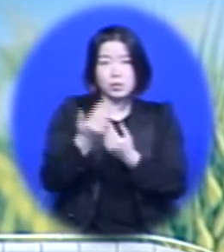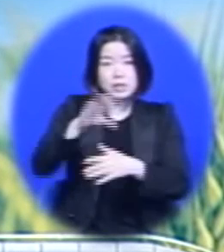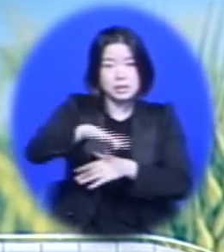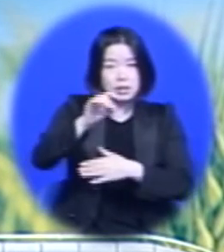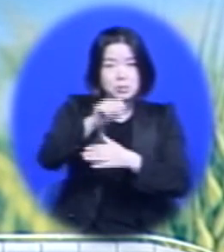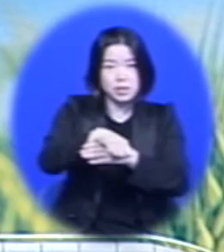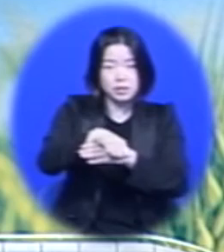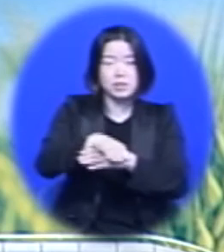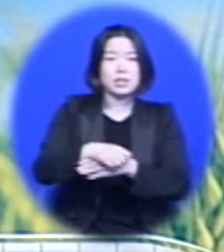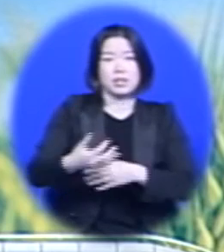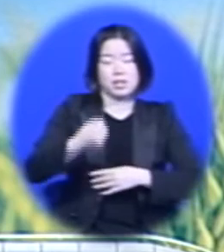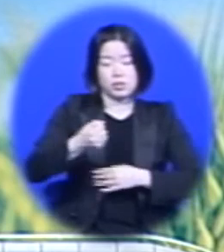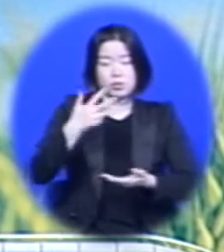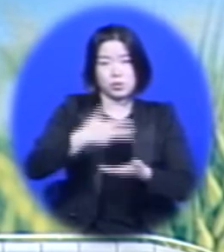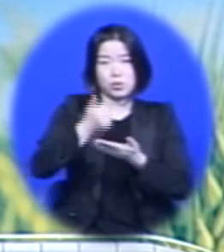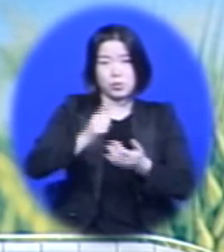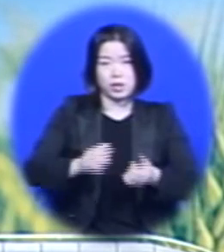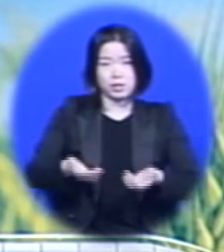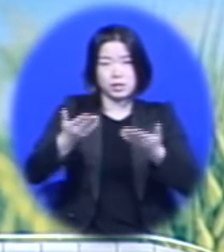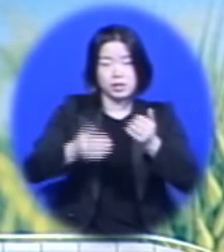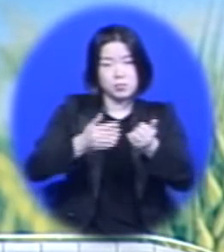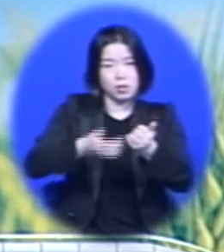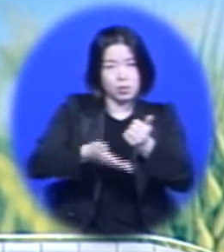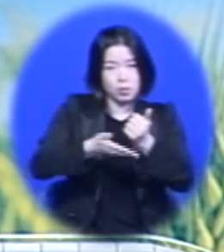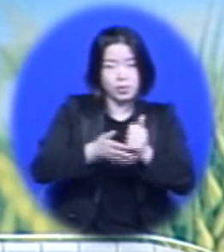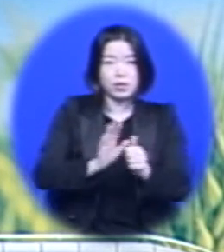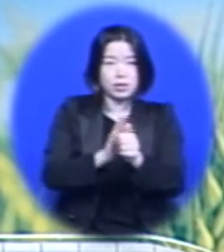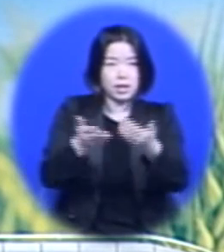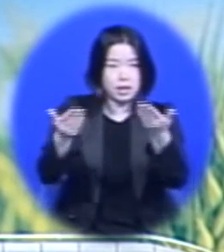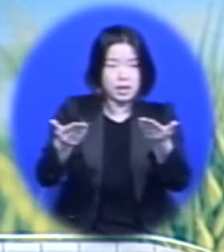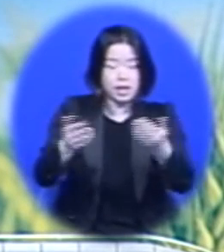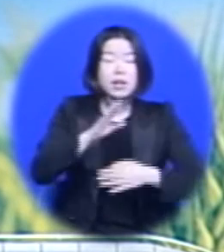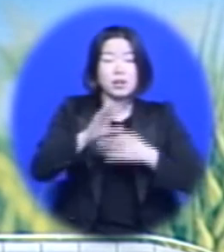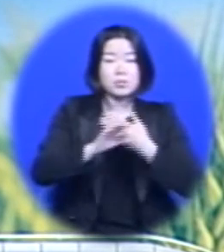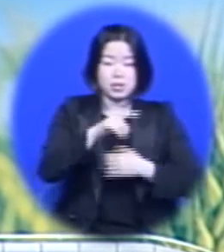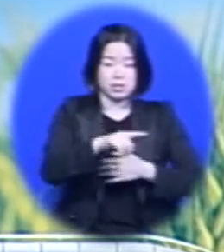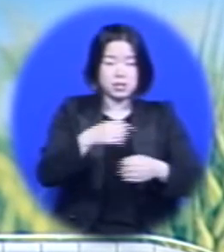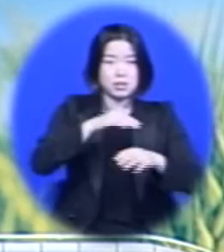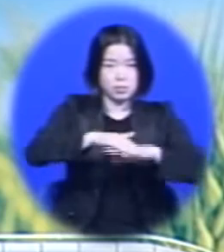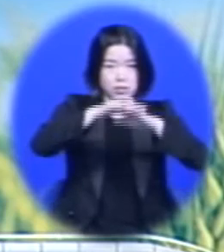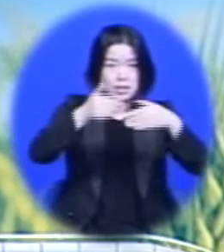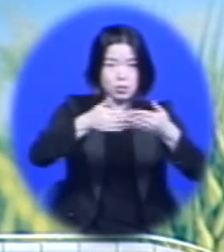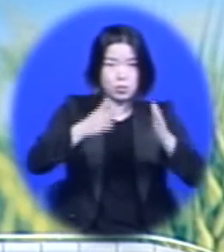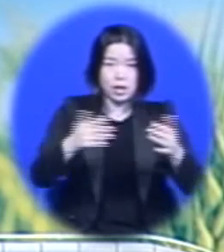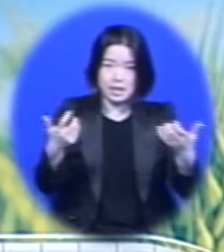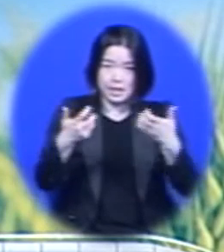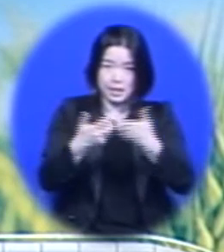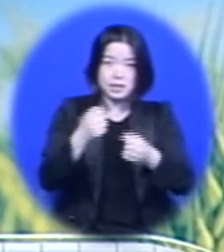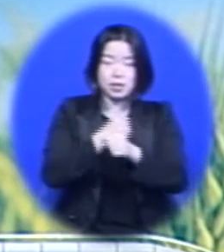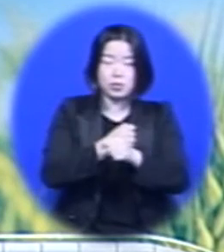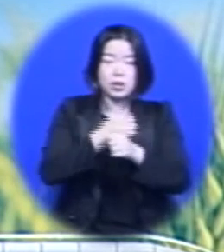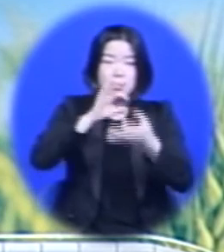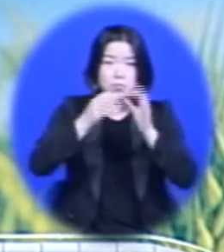열매로 여호와를 공경하라. 그리하면 내 창고가 가득이 차고 내 집틀에 새 포도즙이